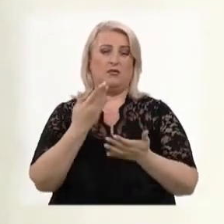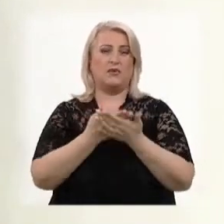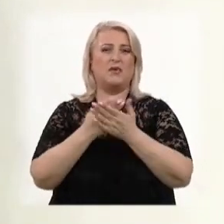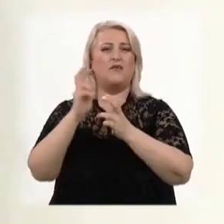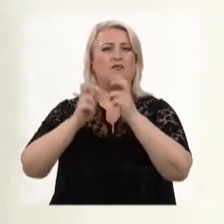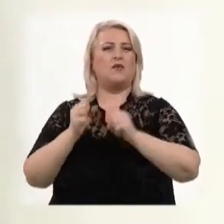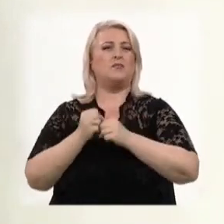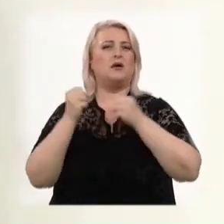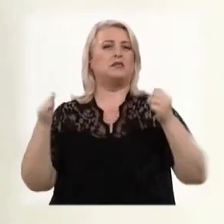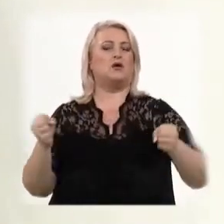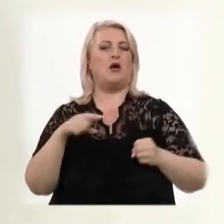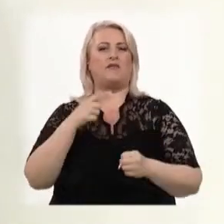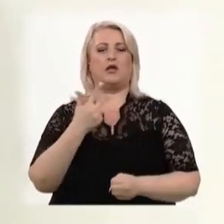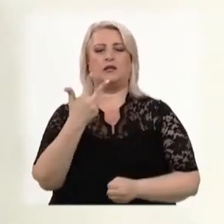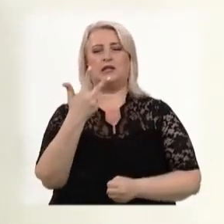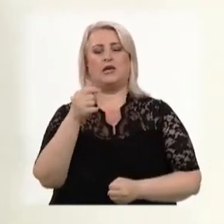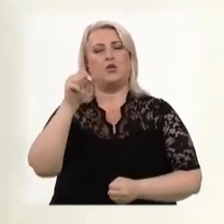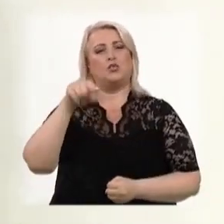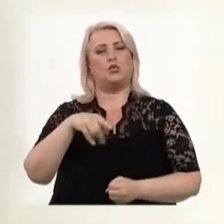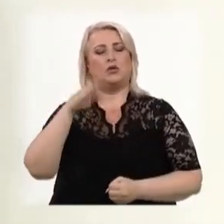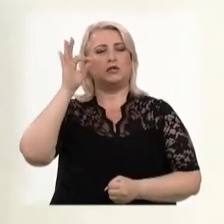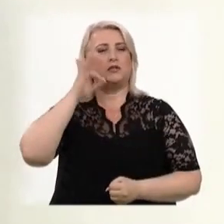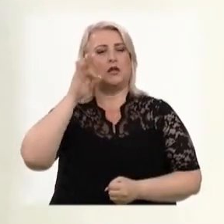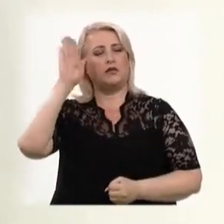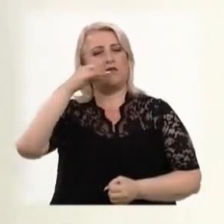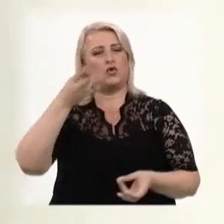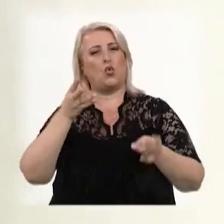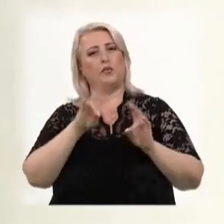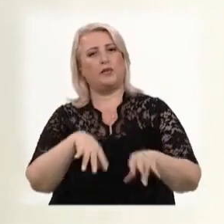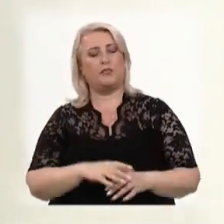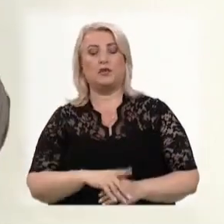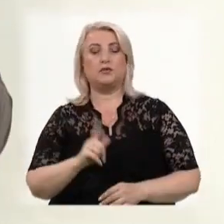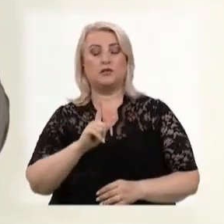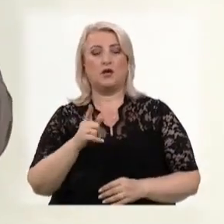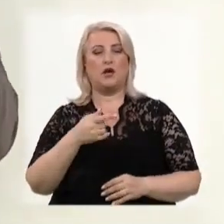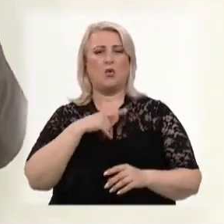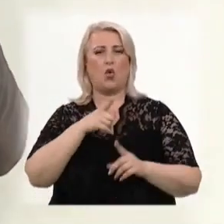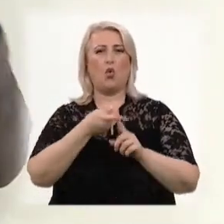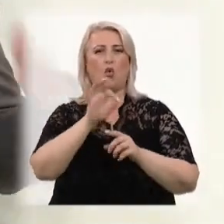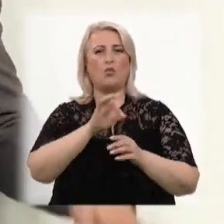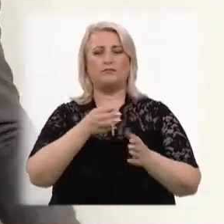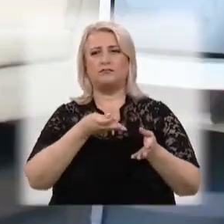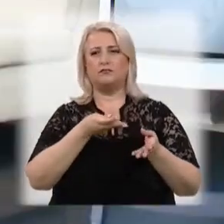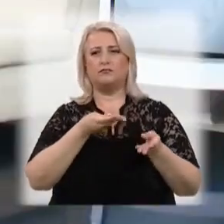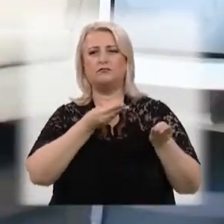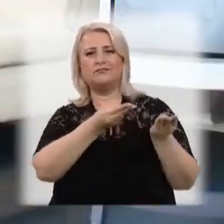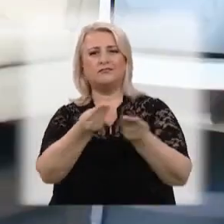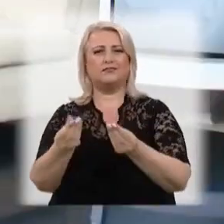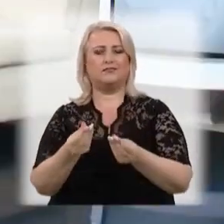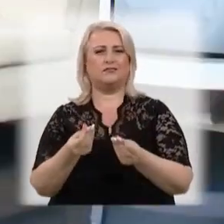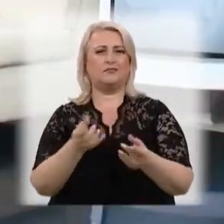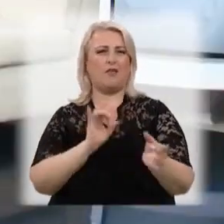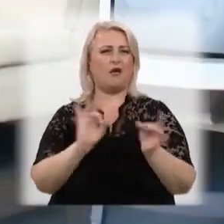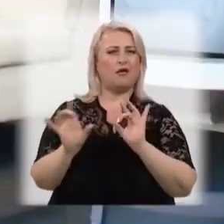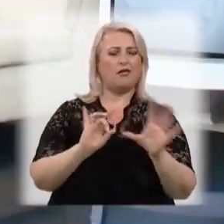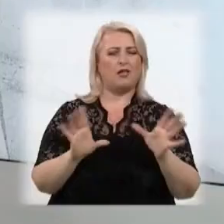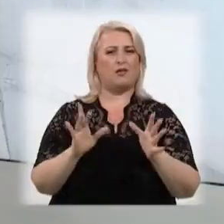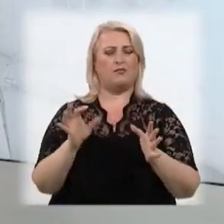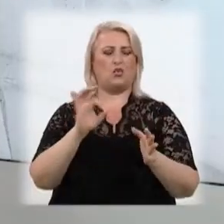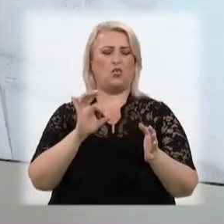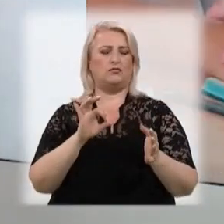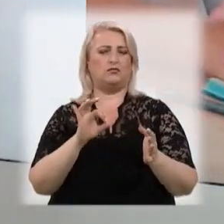trei sticle de apă dulce o mai rămas e lucrează pe impact dai pe lume să vorbim despre